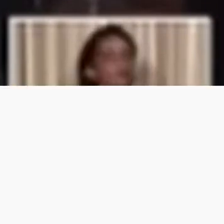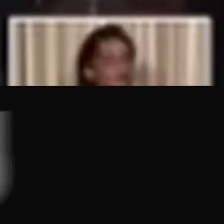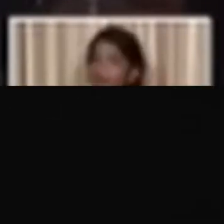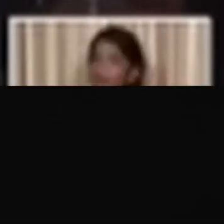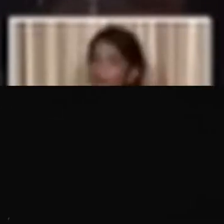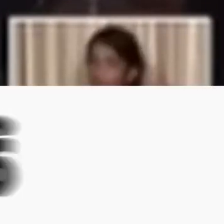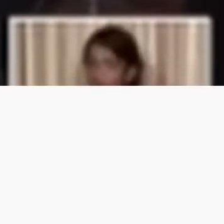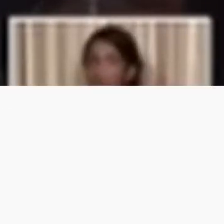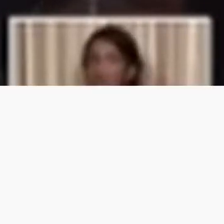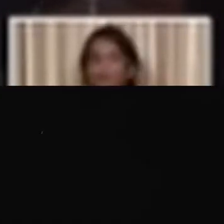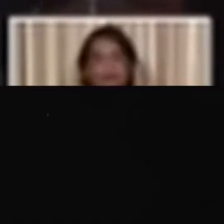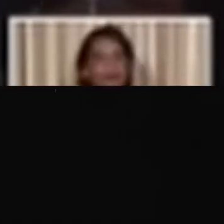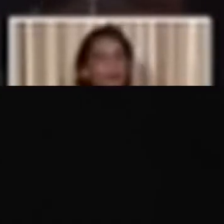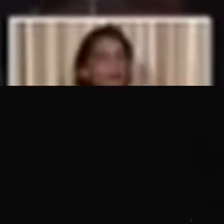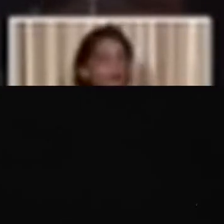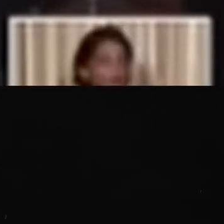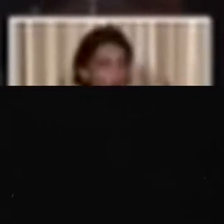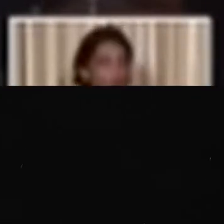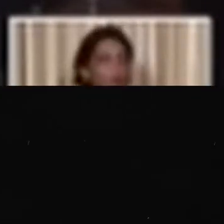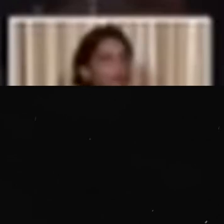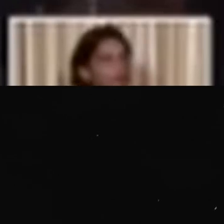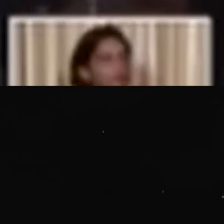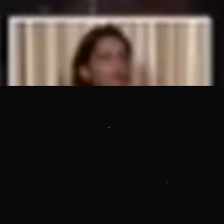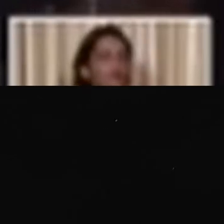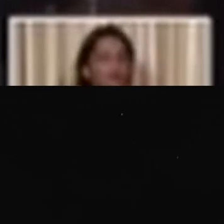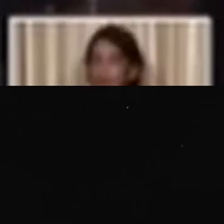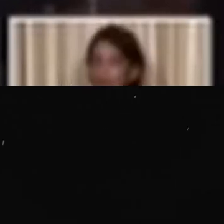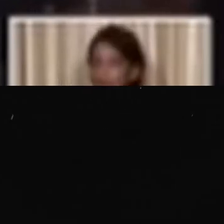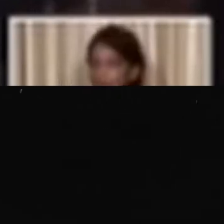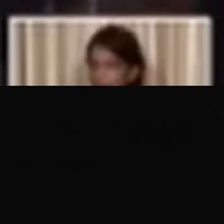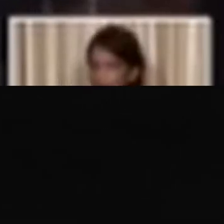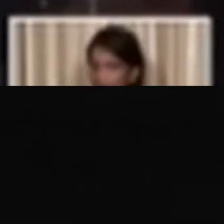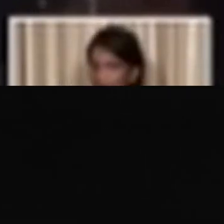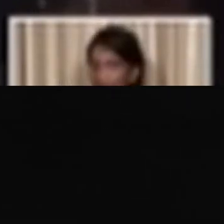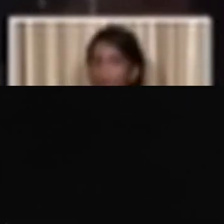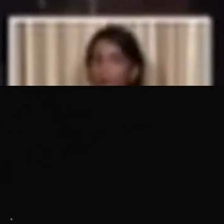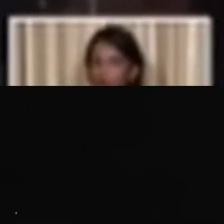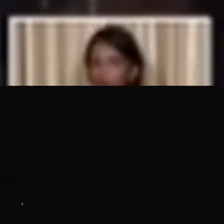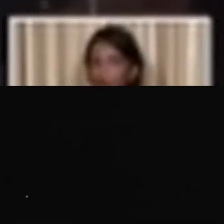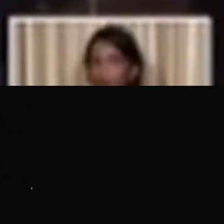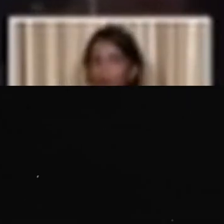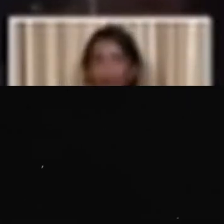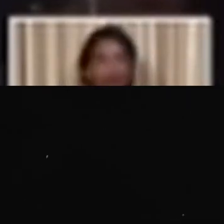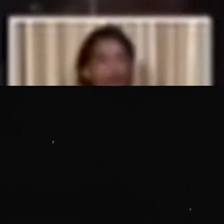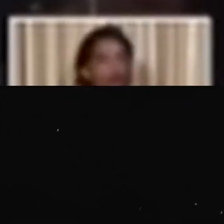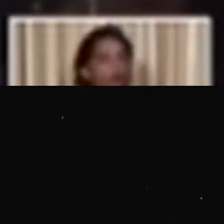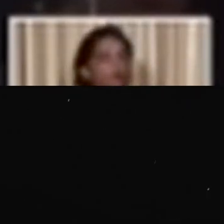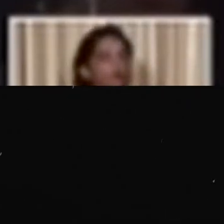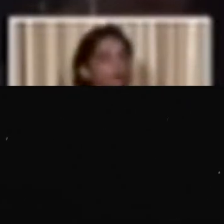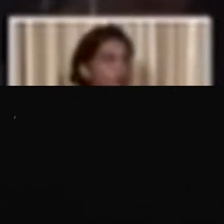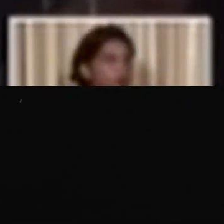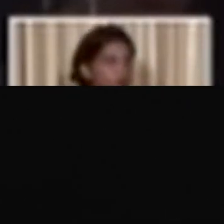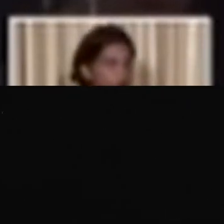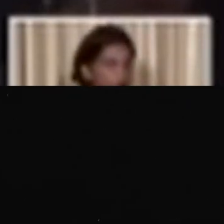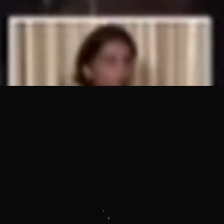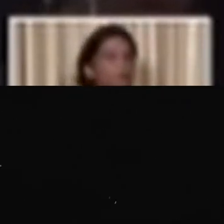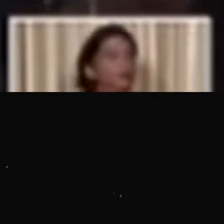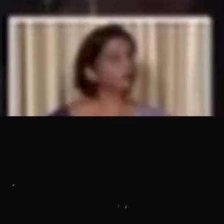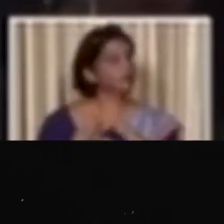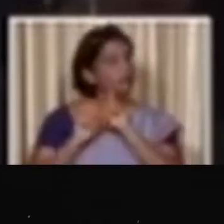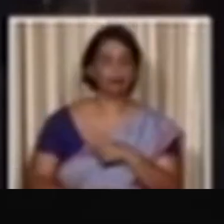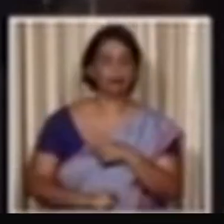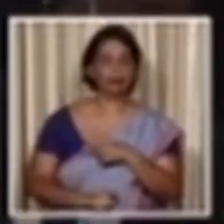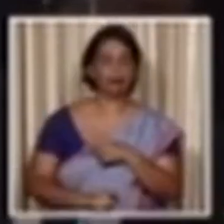පැමිණෙනවා. එතෙක් පොලිස්පතිවරයා අපේ රටේ මැතිවරණය මැතිවරණ කොමසම සමග කටයුතු කිරීමත් ඒ